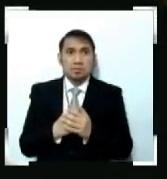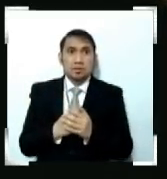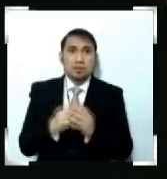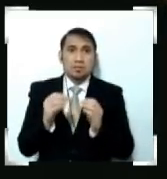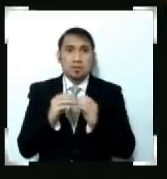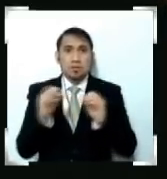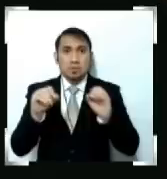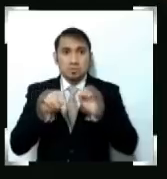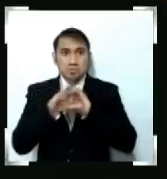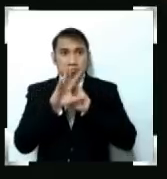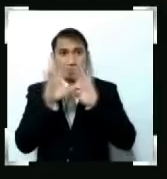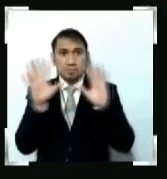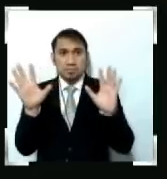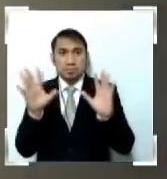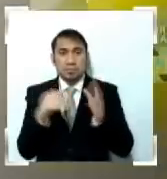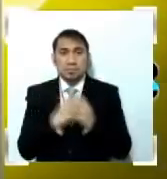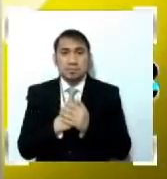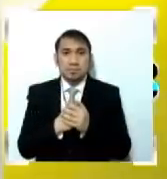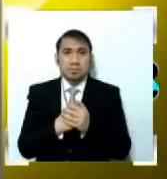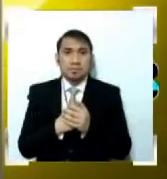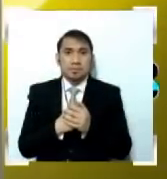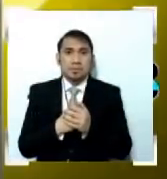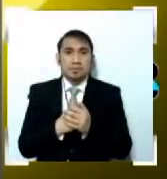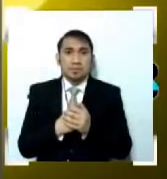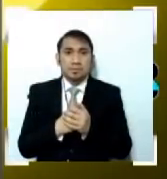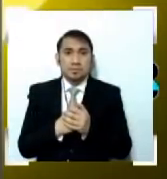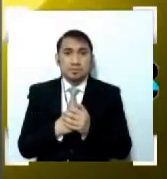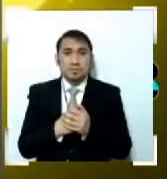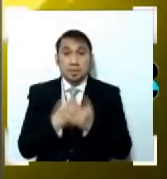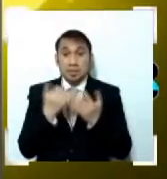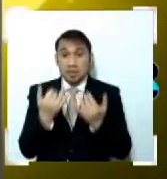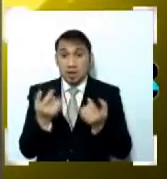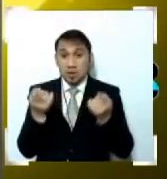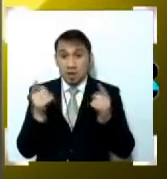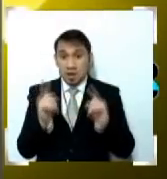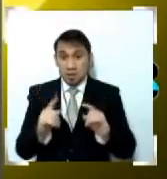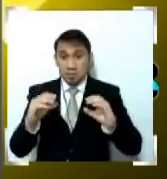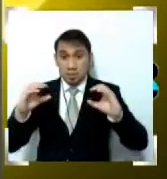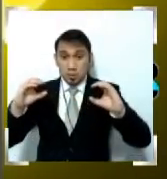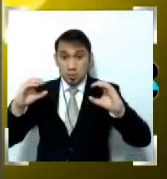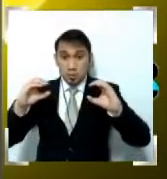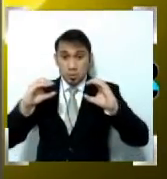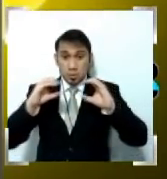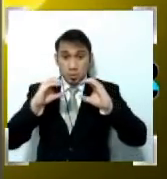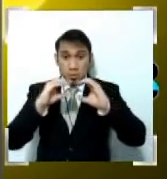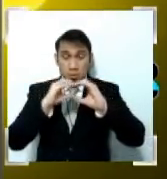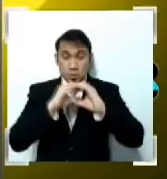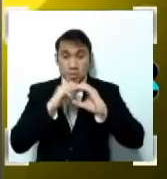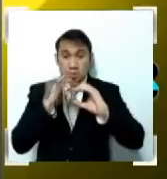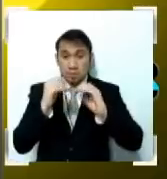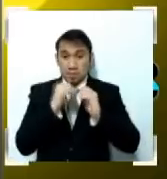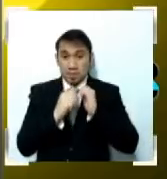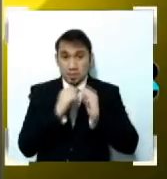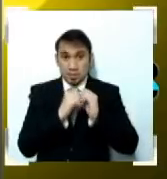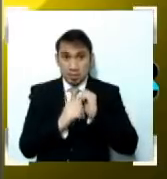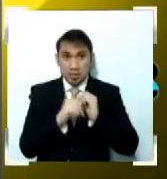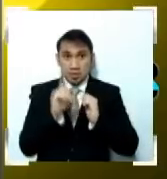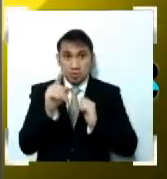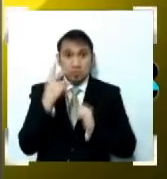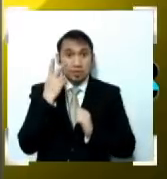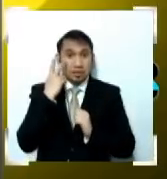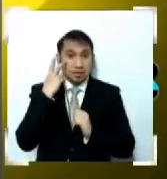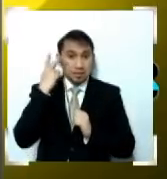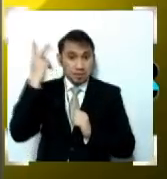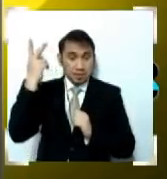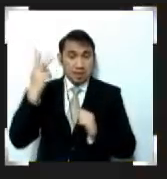maliwanag kumpara sa mga regular moon. Nangyayari ang eclipse kapag pantay na nakahanay sa isa't isa ang araw, mundo